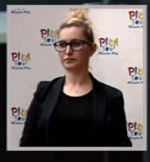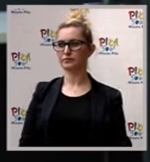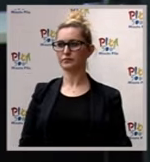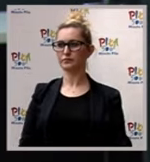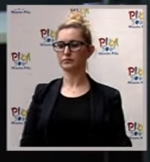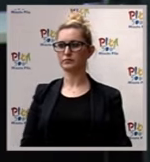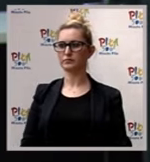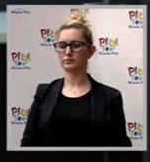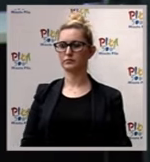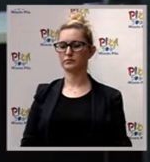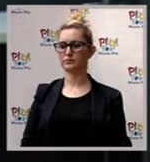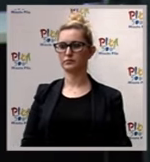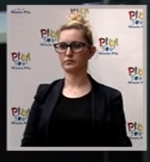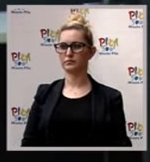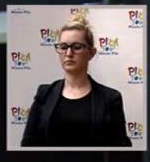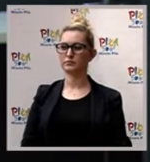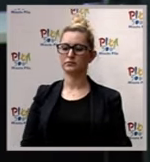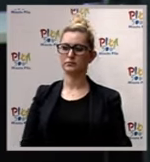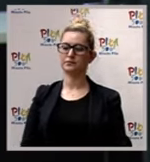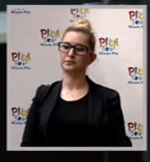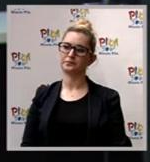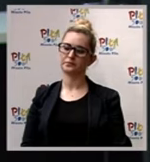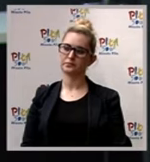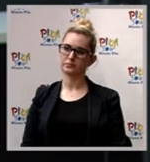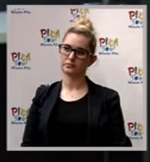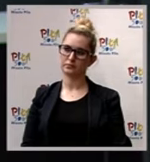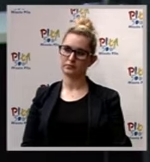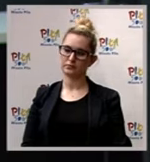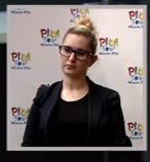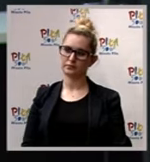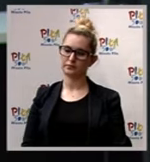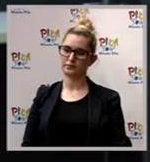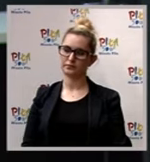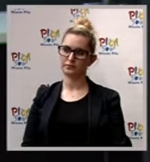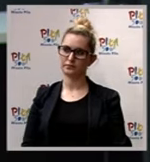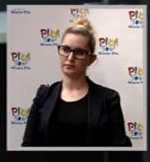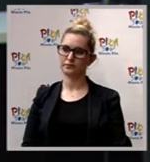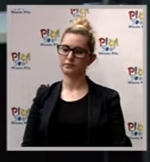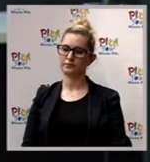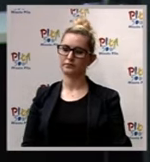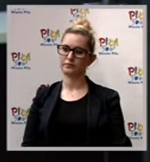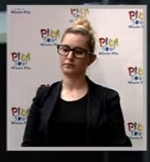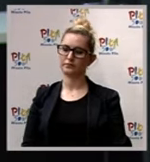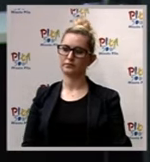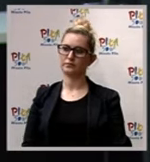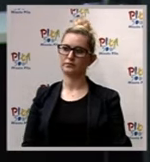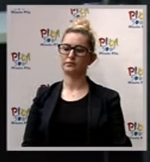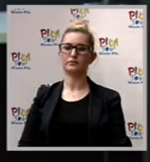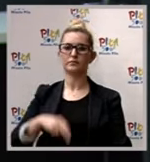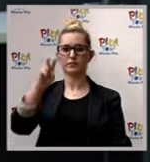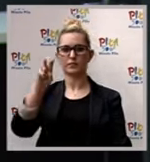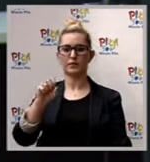na ławnika do Sądu Rejonowego w Pile do orzekania w sprawach z zakresu prawa pracy. Halina